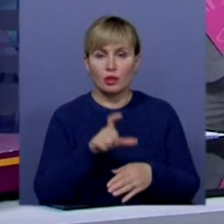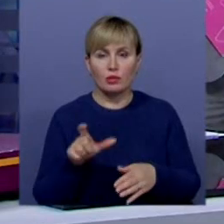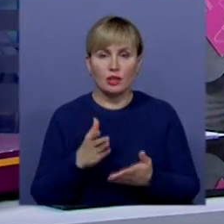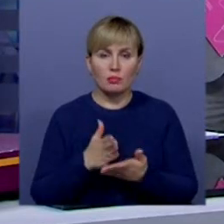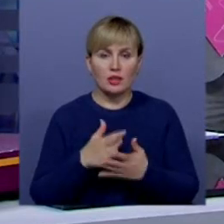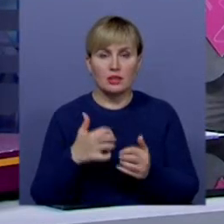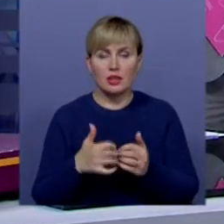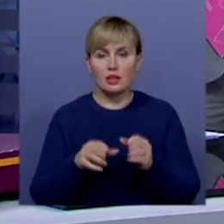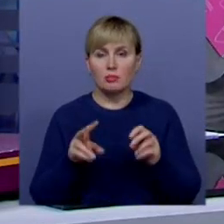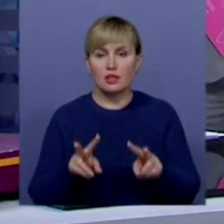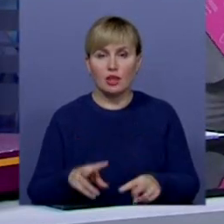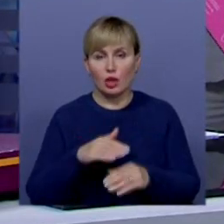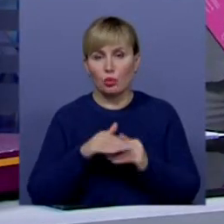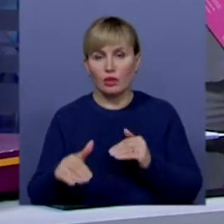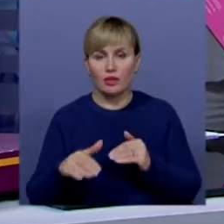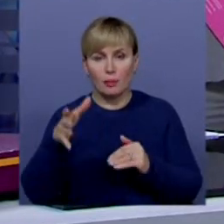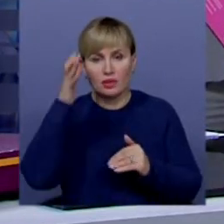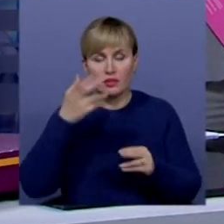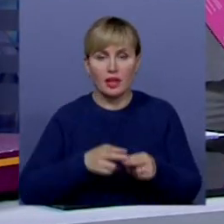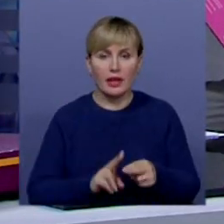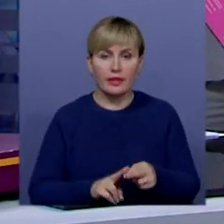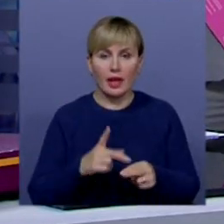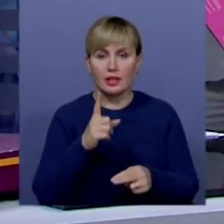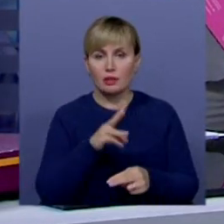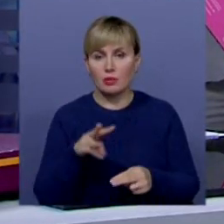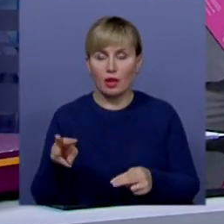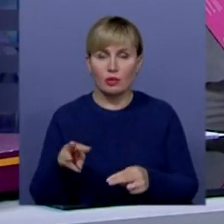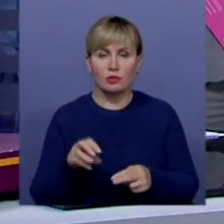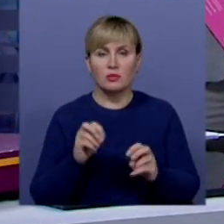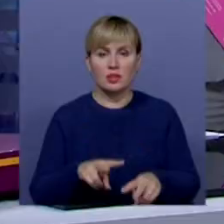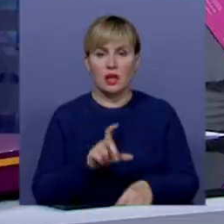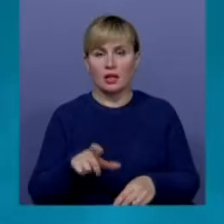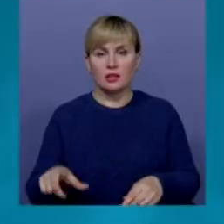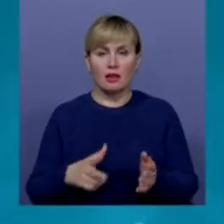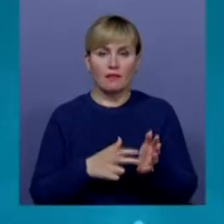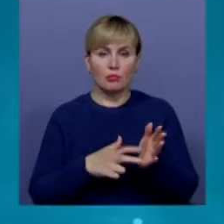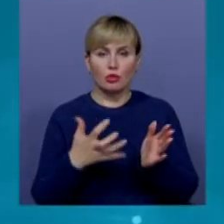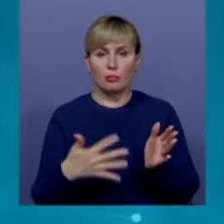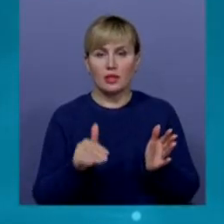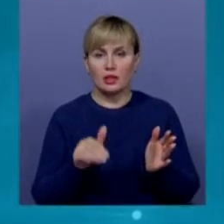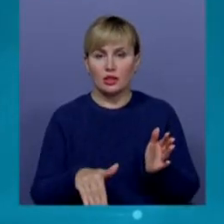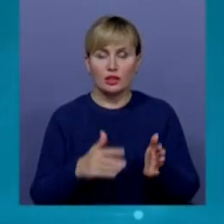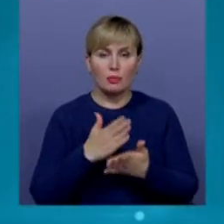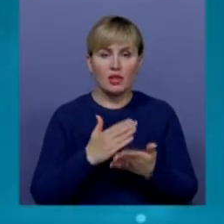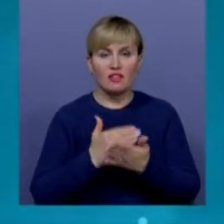имеет среднеспециальный уровень образования. Это без малого 1 миллион специалистов. 850 тысяч имеют высшее образование,